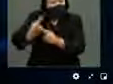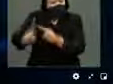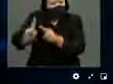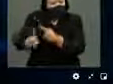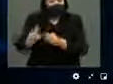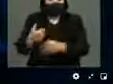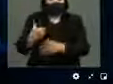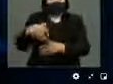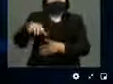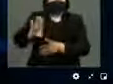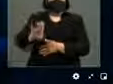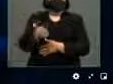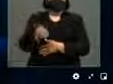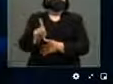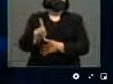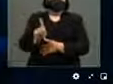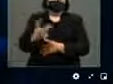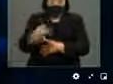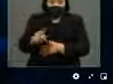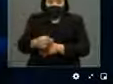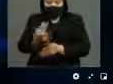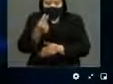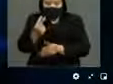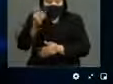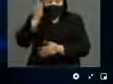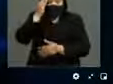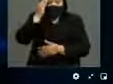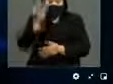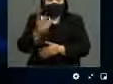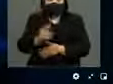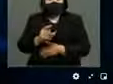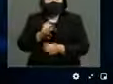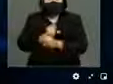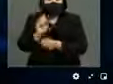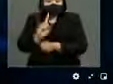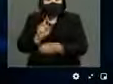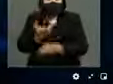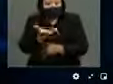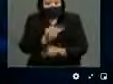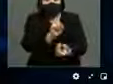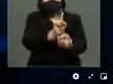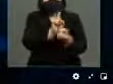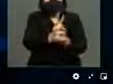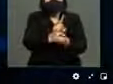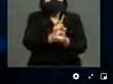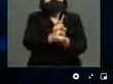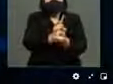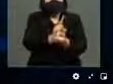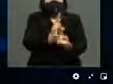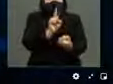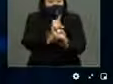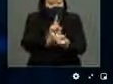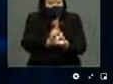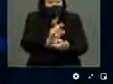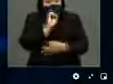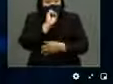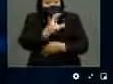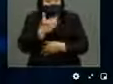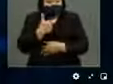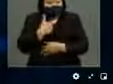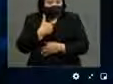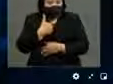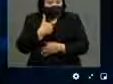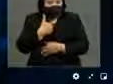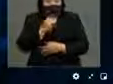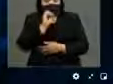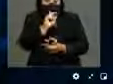าท่านฟังจากผมเองแล้วก็เป็นผู้ที่เกี่ยวข้องขอท่านไปรายงานนะครับแจ้งรับทราบแล้ว